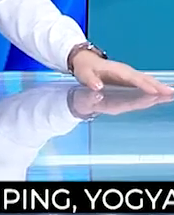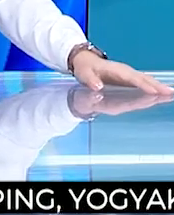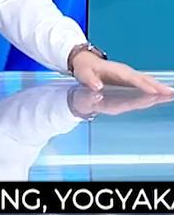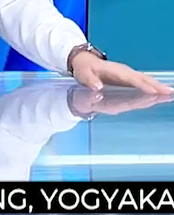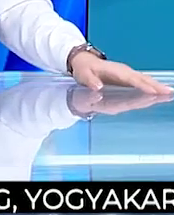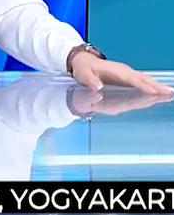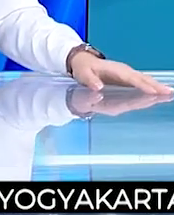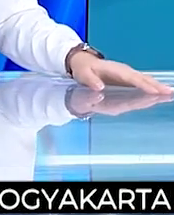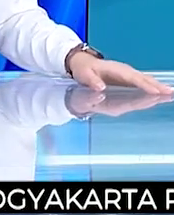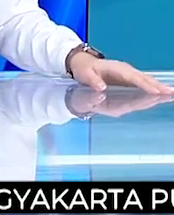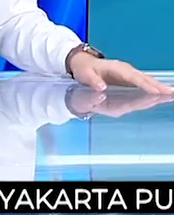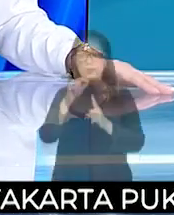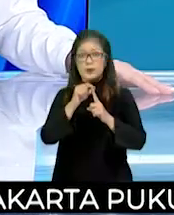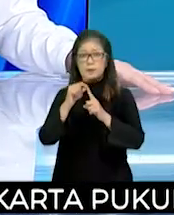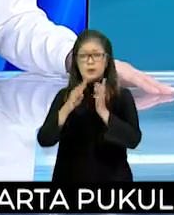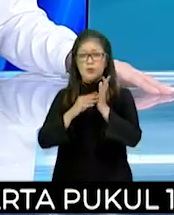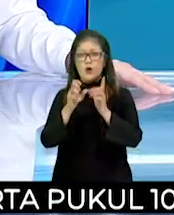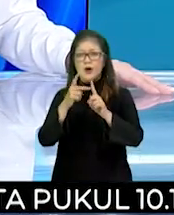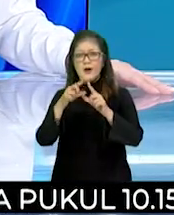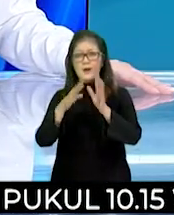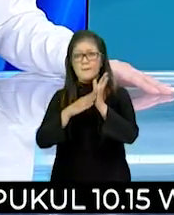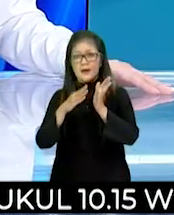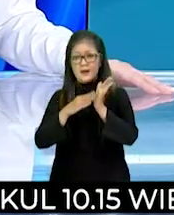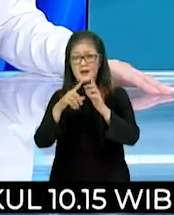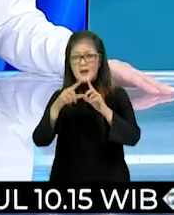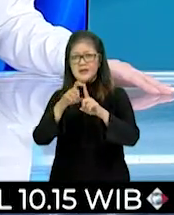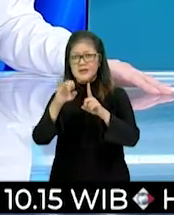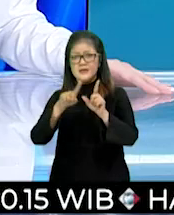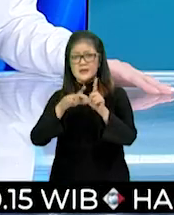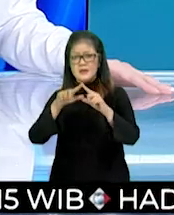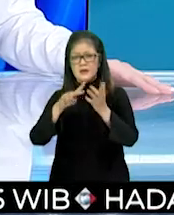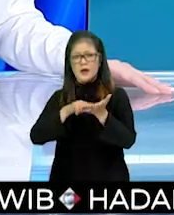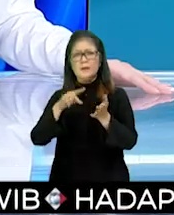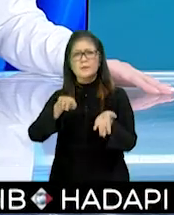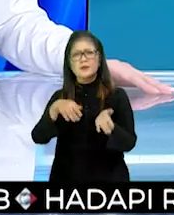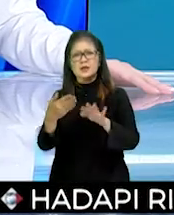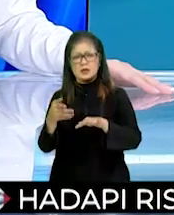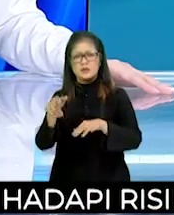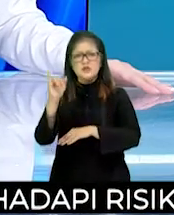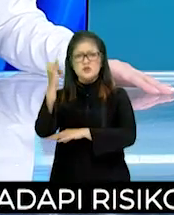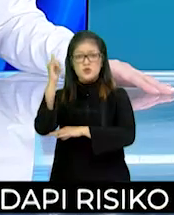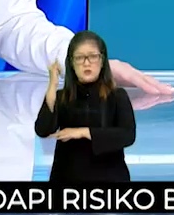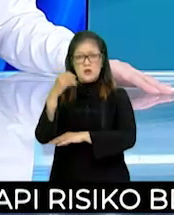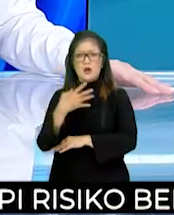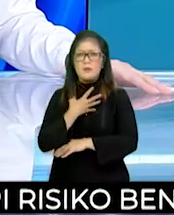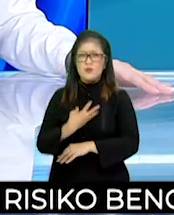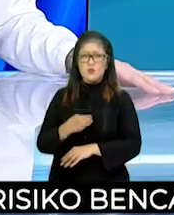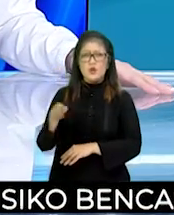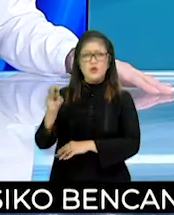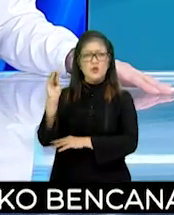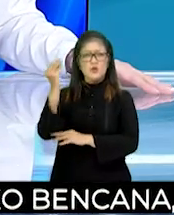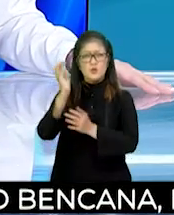Pemirsa, mantan Ketua Umum PP Muhammadiyah tutup usia Jumat pagi di Rumah Sakit PKU Muhammadiyah Yogyakarta. Kabar duka disampaikan